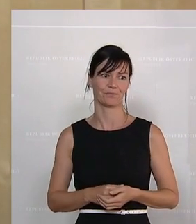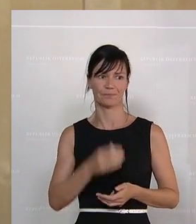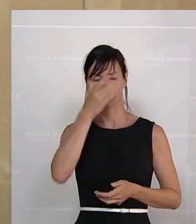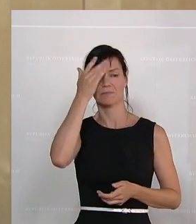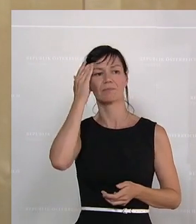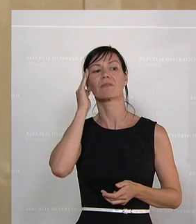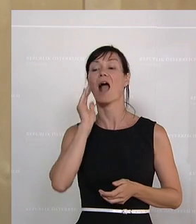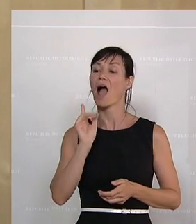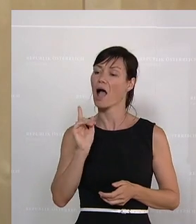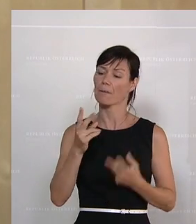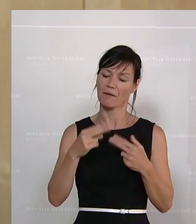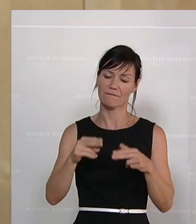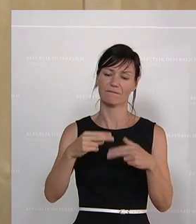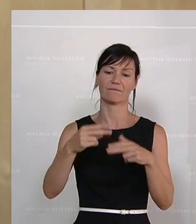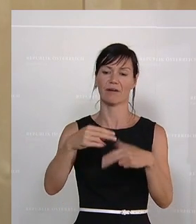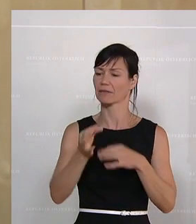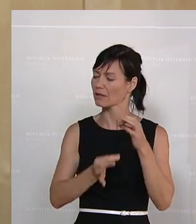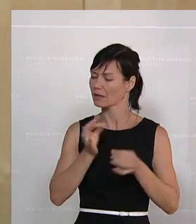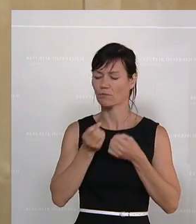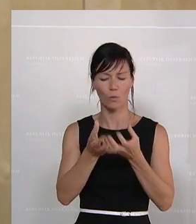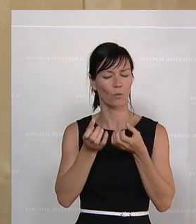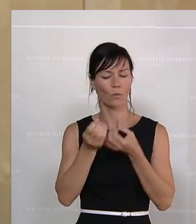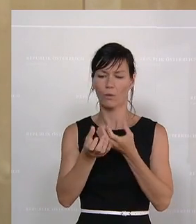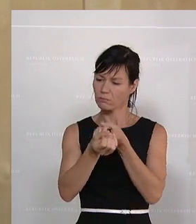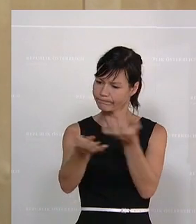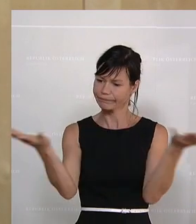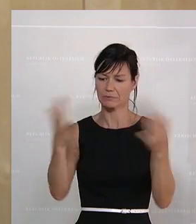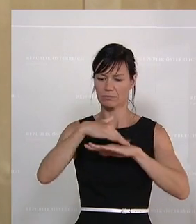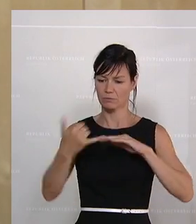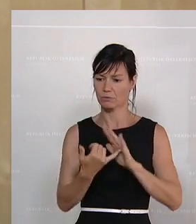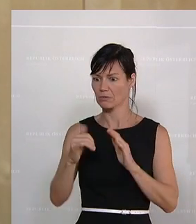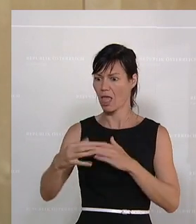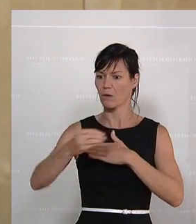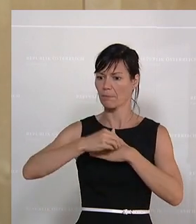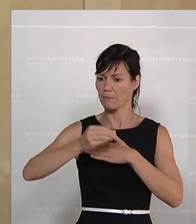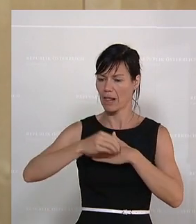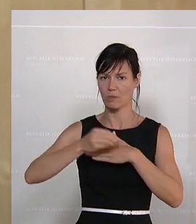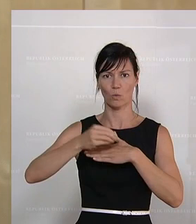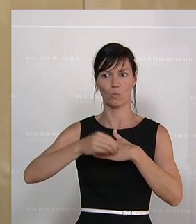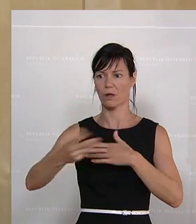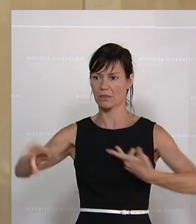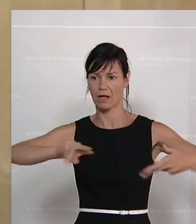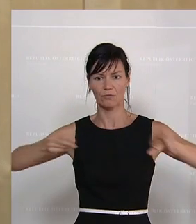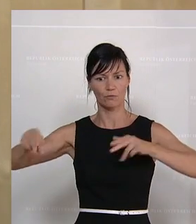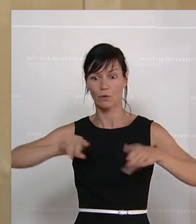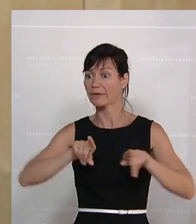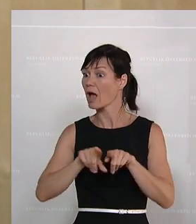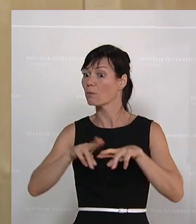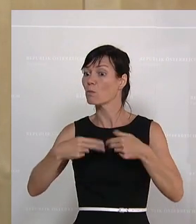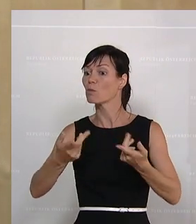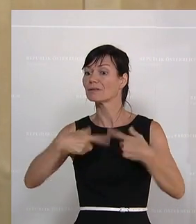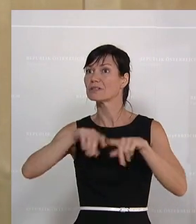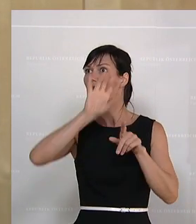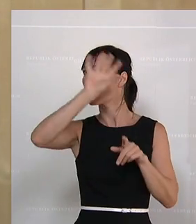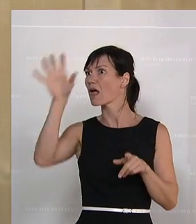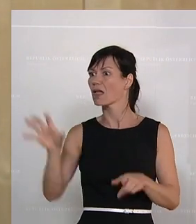natürlich kontinuierlich informiert über das projekt und die rückmeldungen die wir erhalten haben auch aus den bundesländern um von den